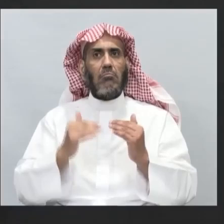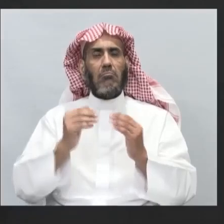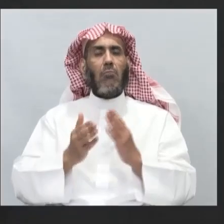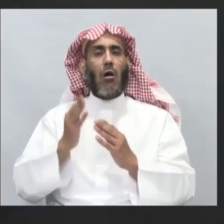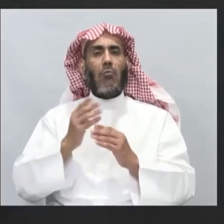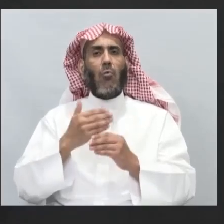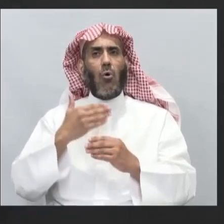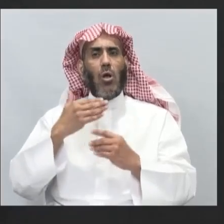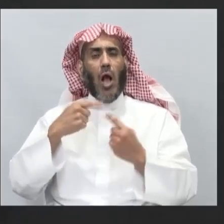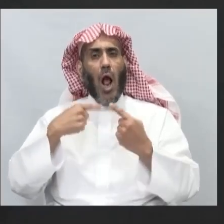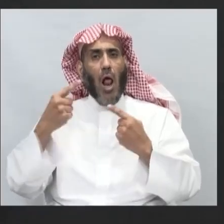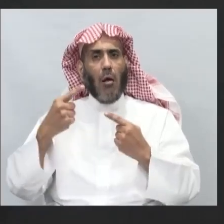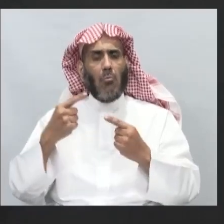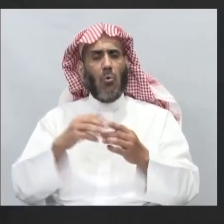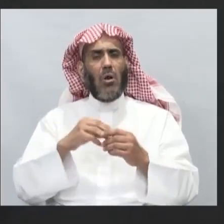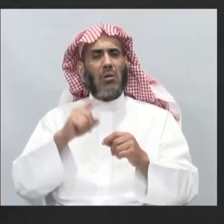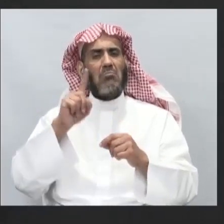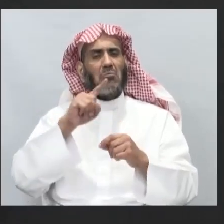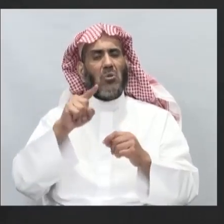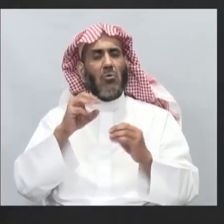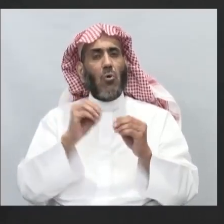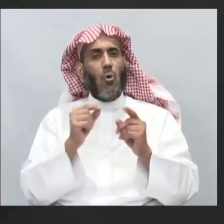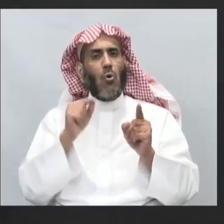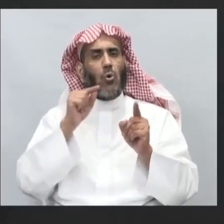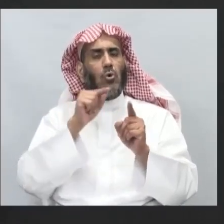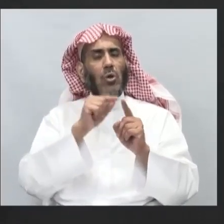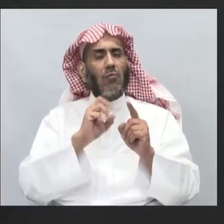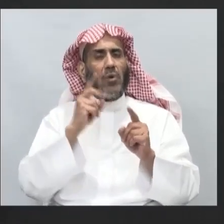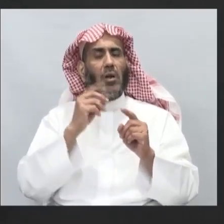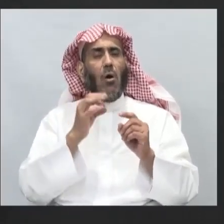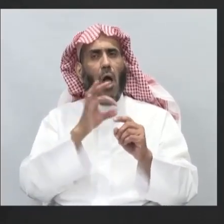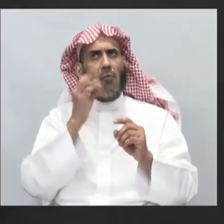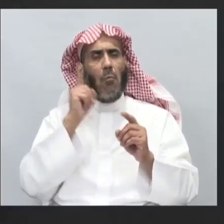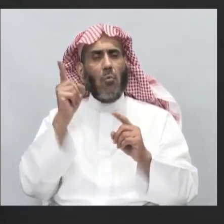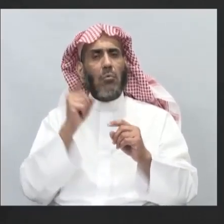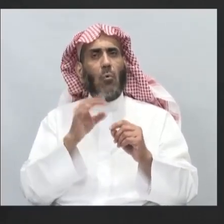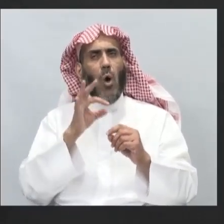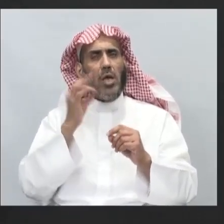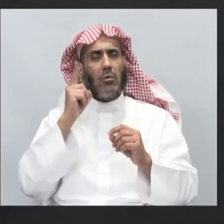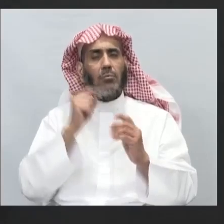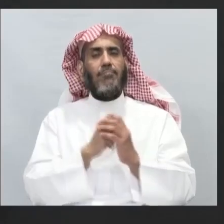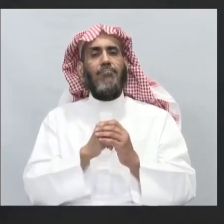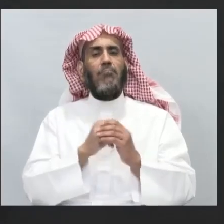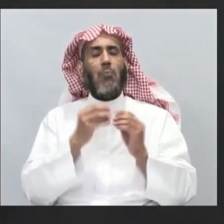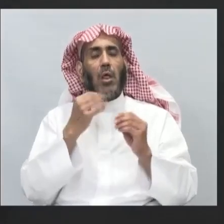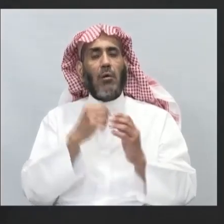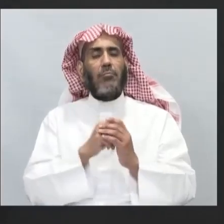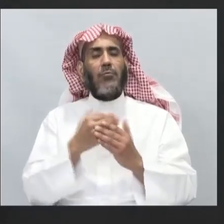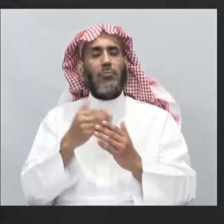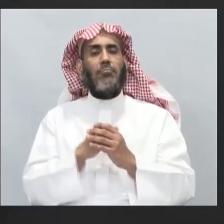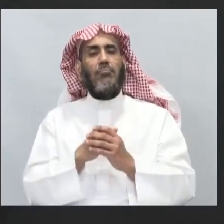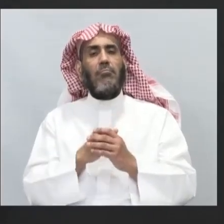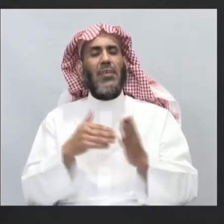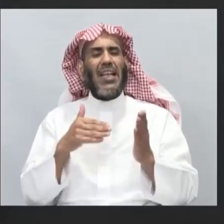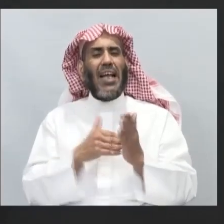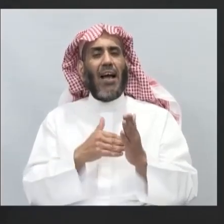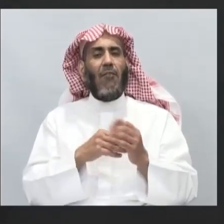ويرسل للمتلقين فكره يفهمون من خلالها ما قاله ويستوعبون يستوعبون ما ذكره حتى لا